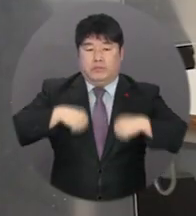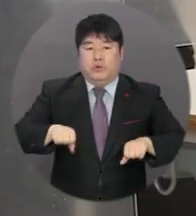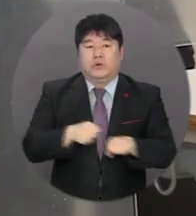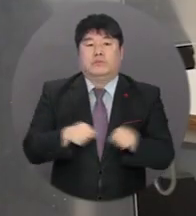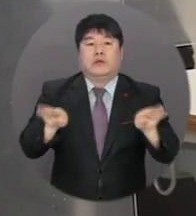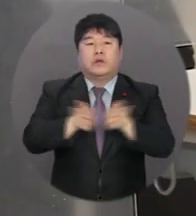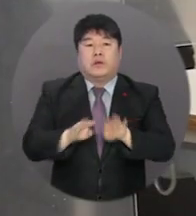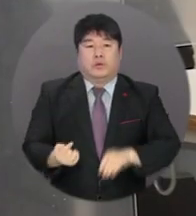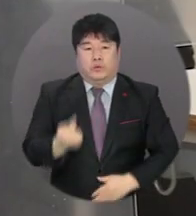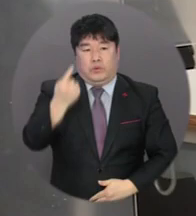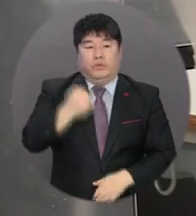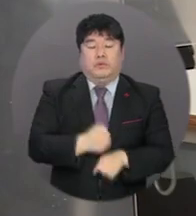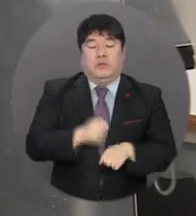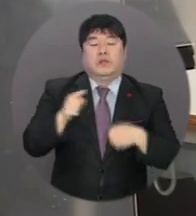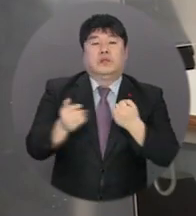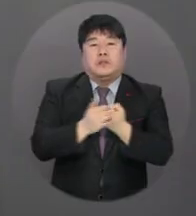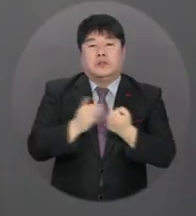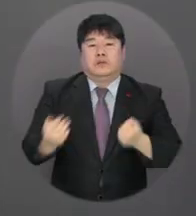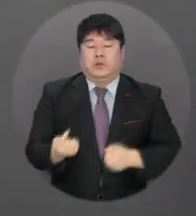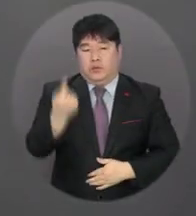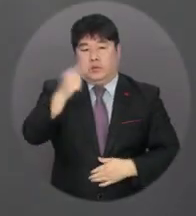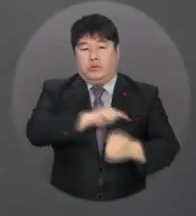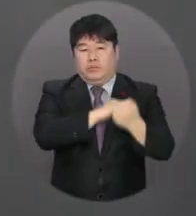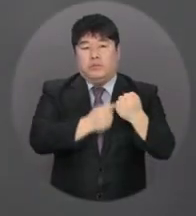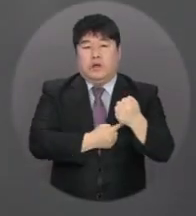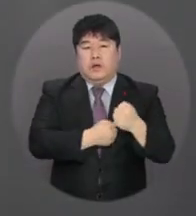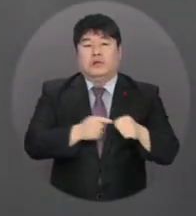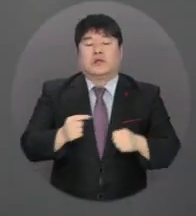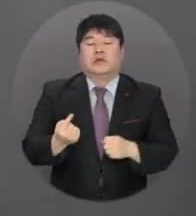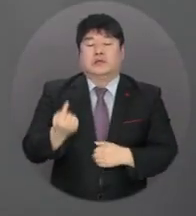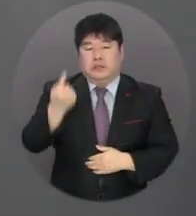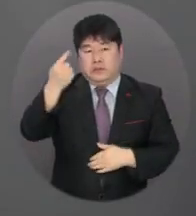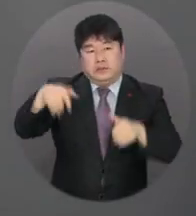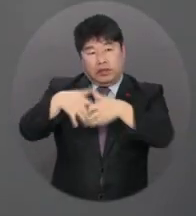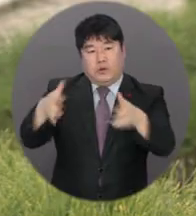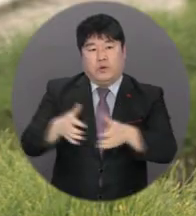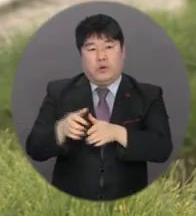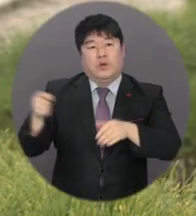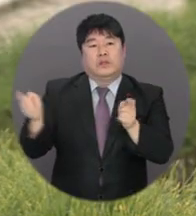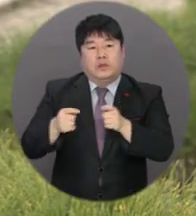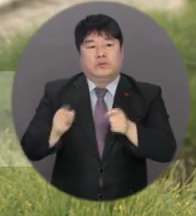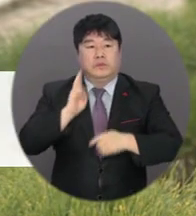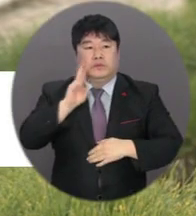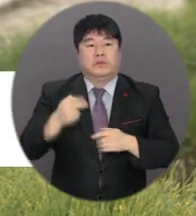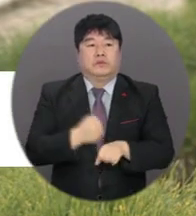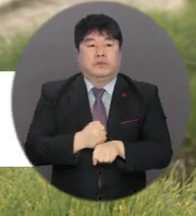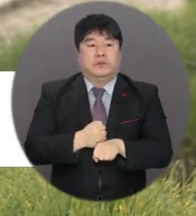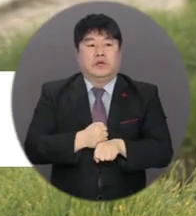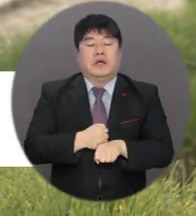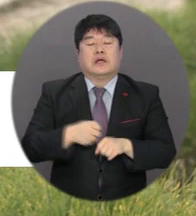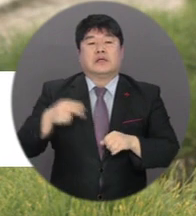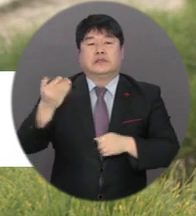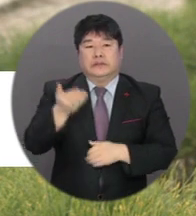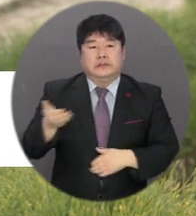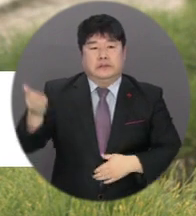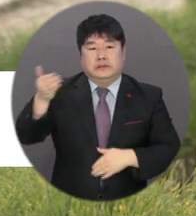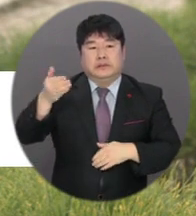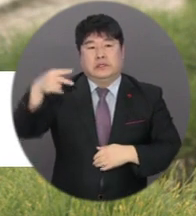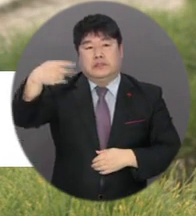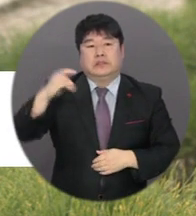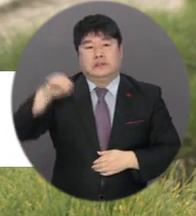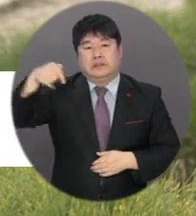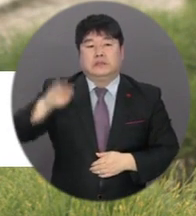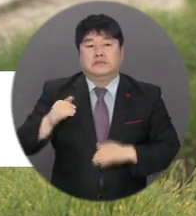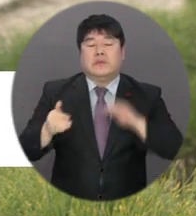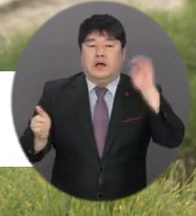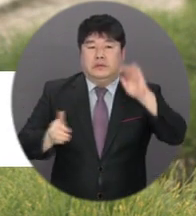결시율은 높아졌고 이 때문에 상위권 다툼이 치열해질 것으로 예상되고 있습니다. 등급은 그 학생 수 대비해서 퍼센테이지로